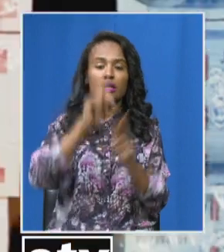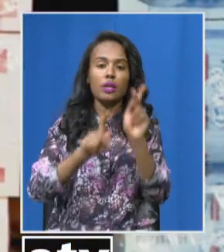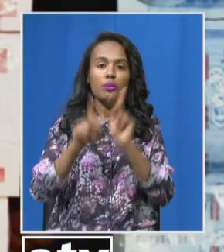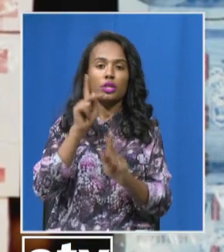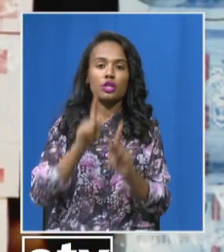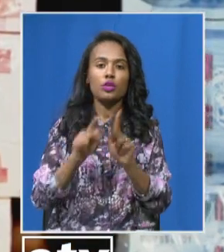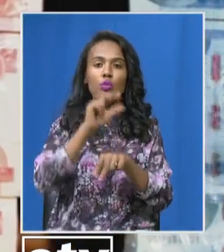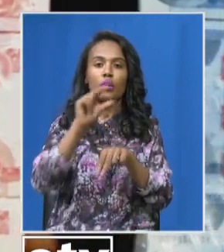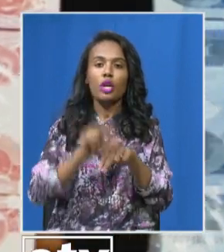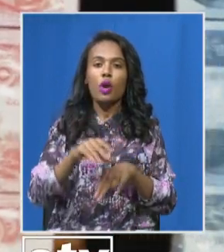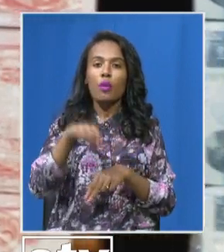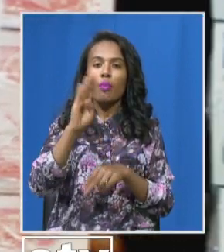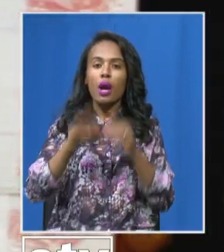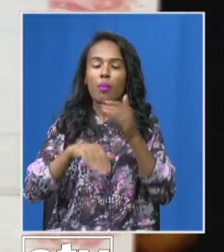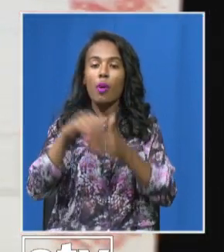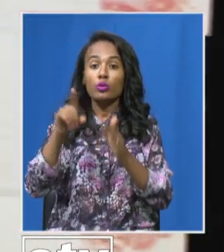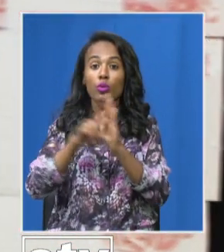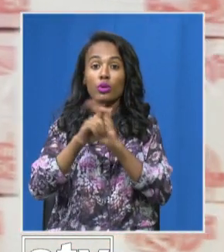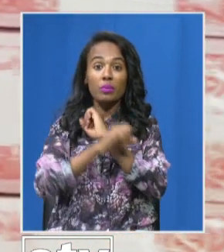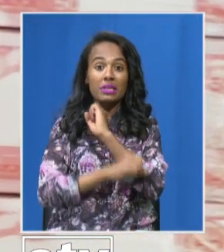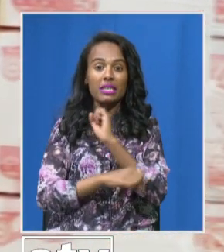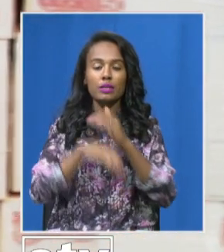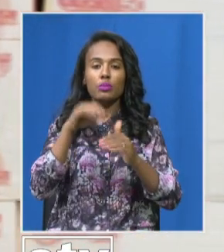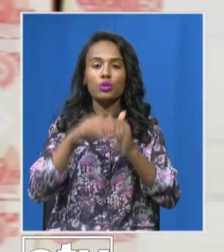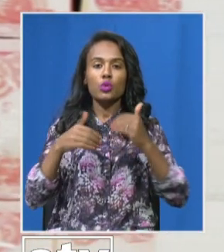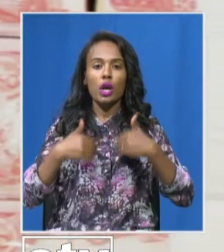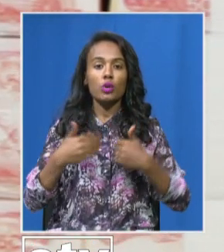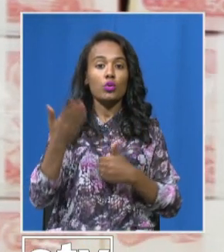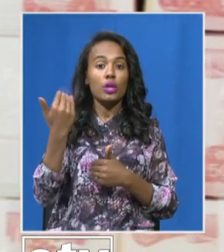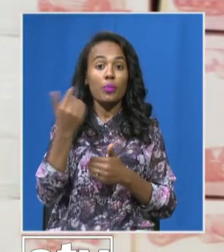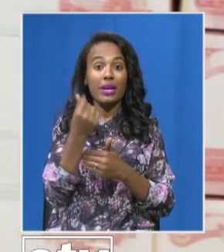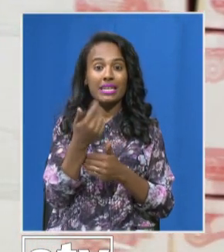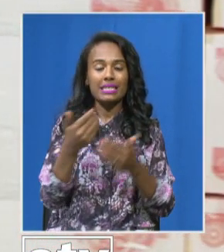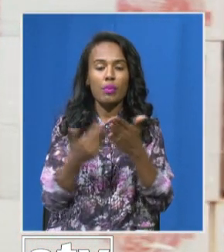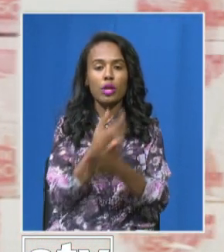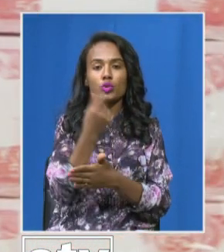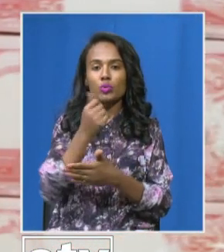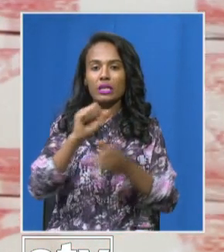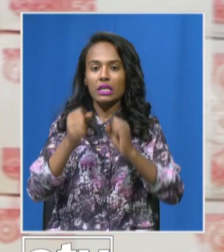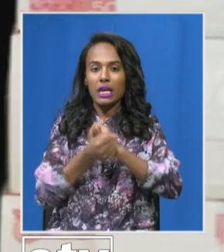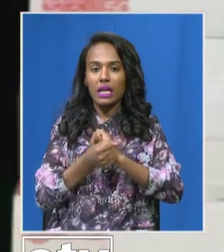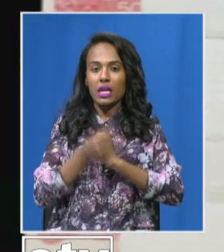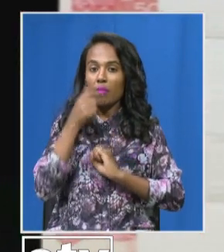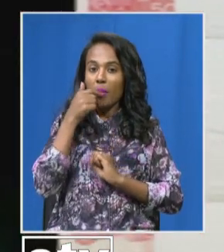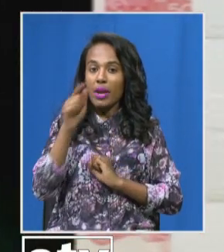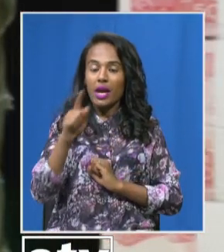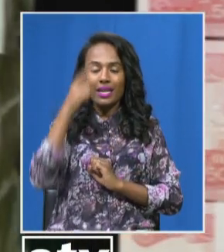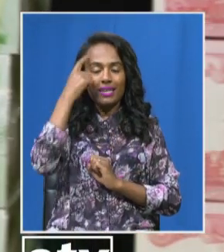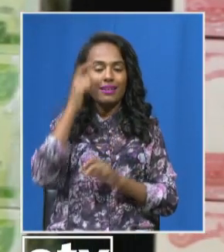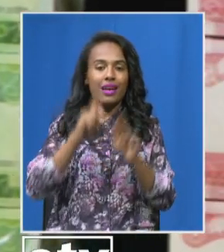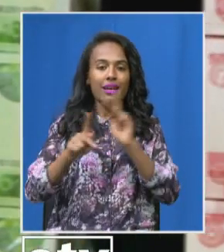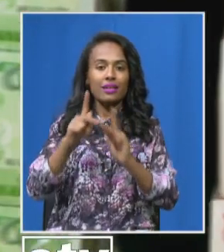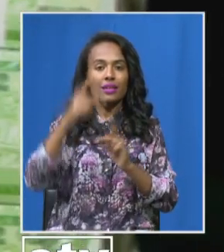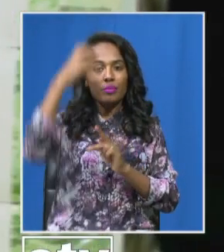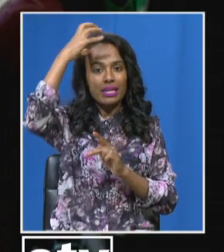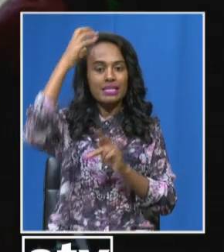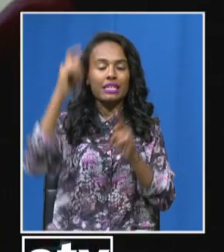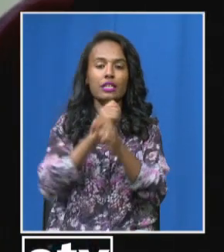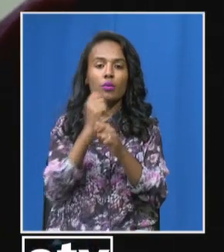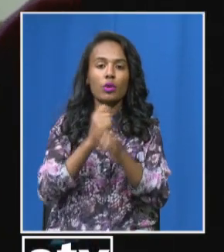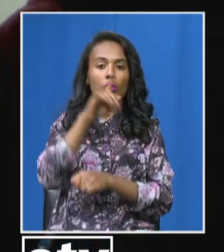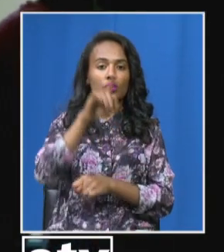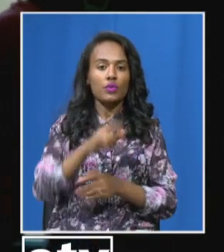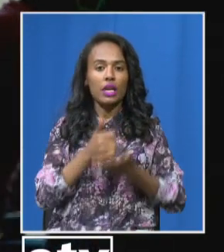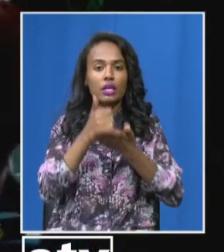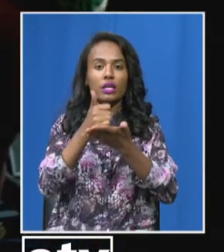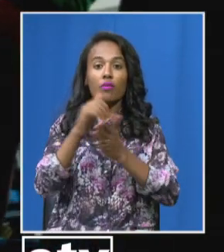ህብረተሰቡ ብሔራዊ ባንክ ባወጣው ህግ መሰረት በእጁ ያለውን ነባር ገንዘብ በአዲሱ ብር እንዲቀይር በማሳሰብ የትግራይ ክልል መንግስትም ለተግባራዊነቱ አስፈላጊውን